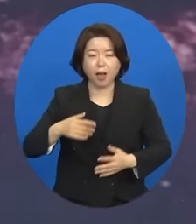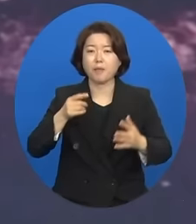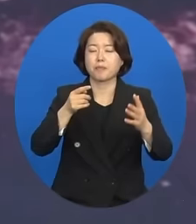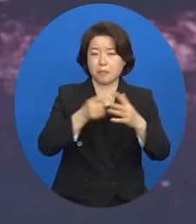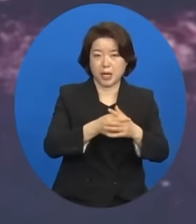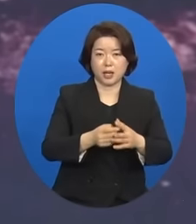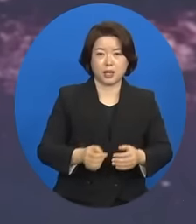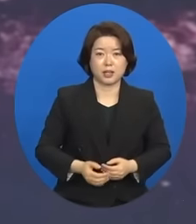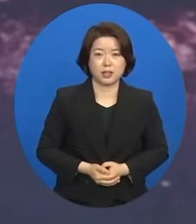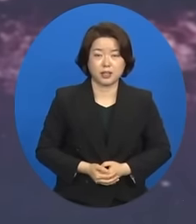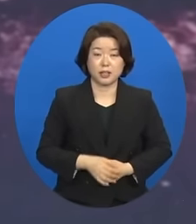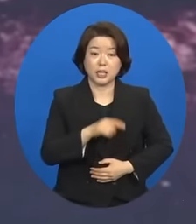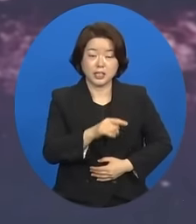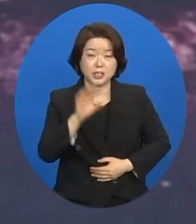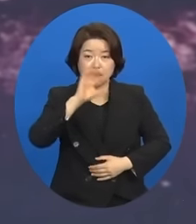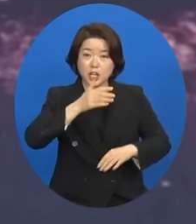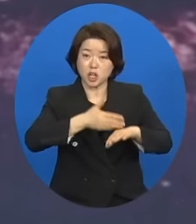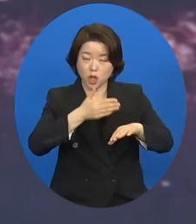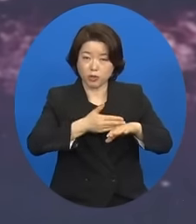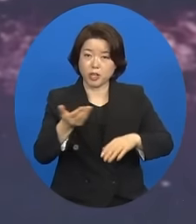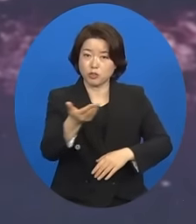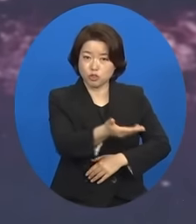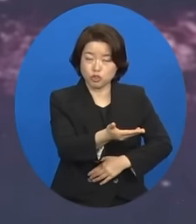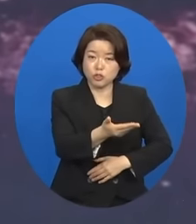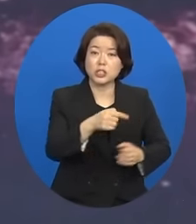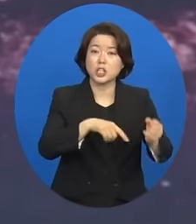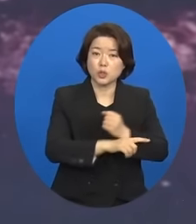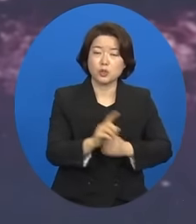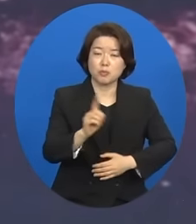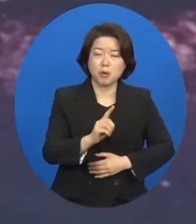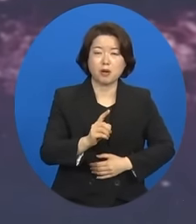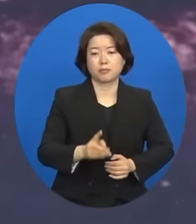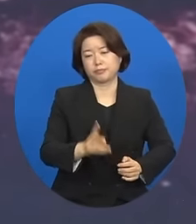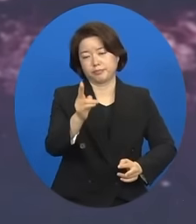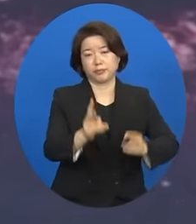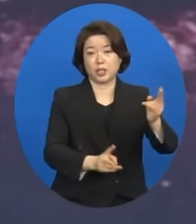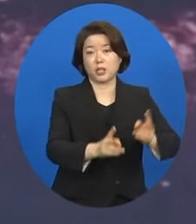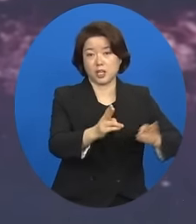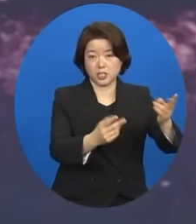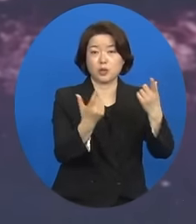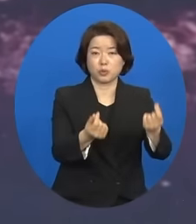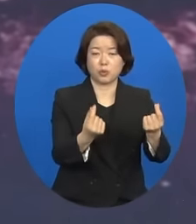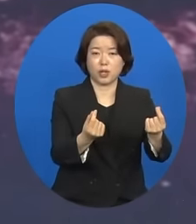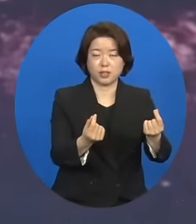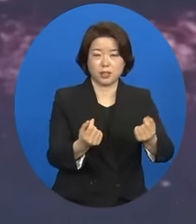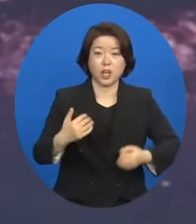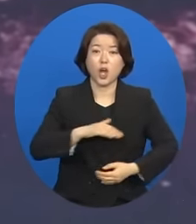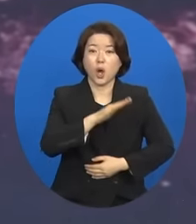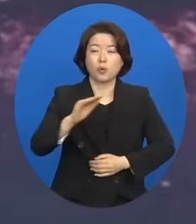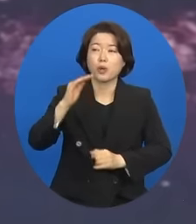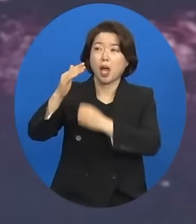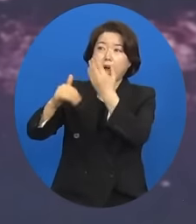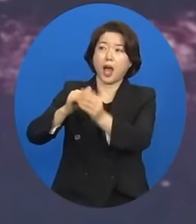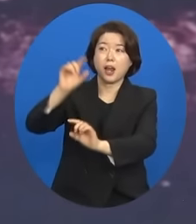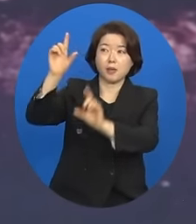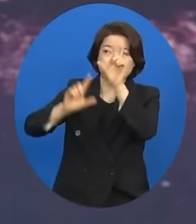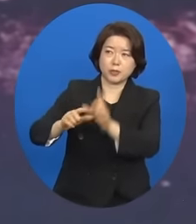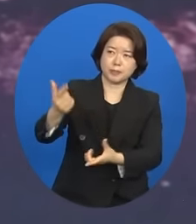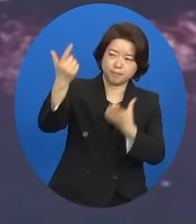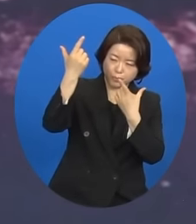모든 연단을 하시는 이유는 가제 측인 바로 우리를 하나님의 형상으로 닮아가게